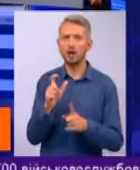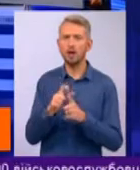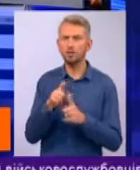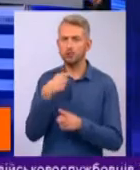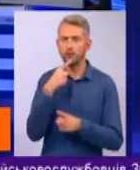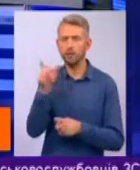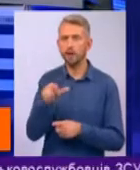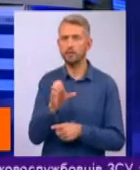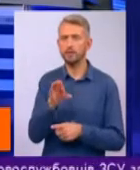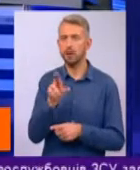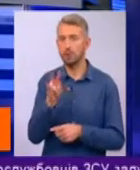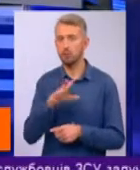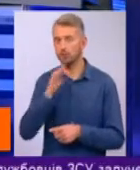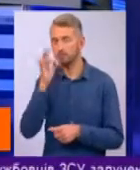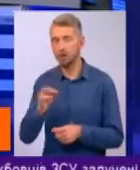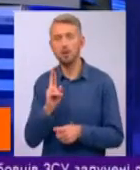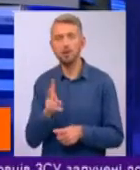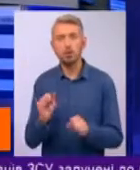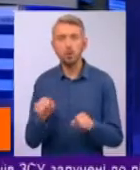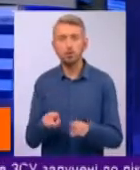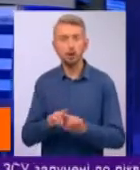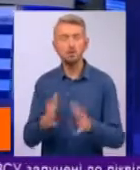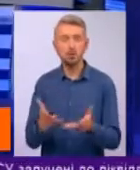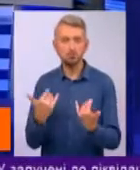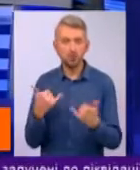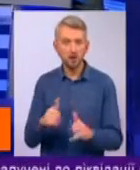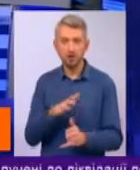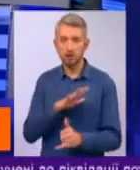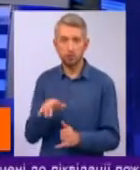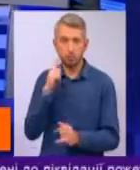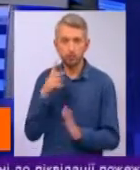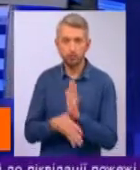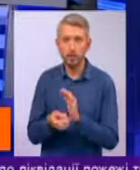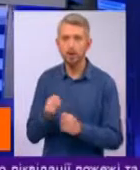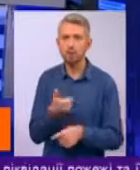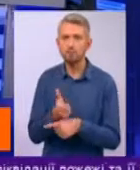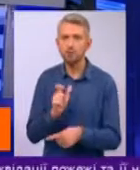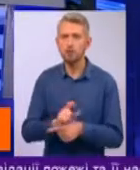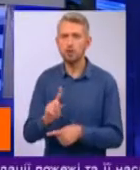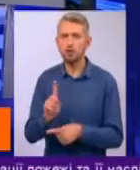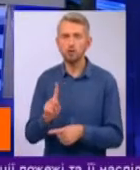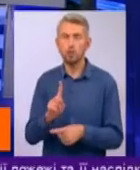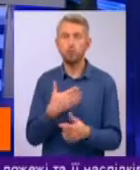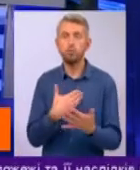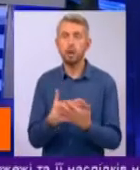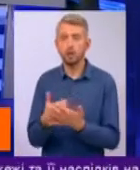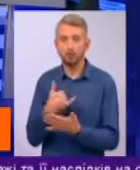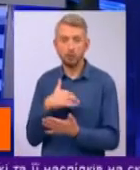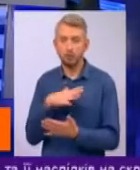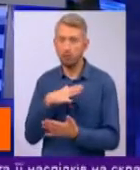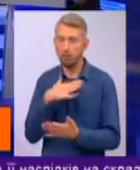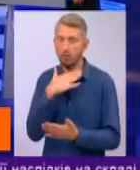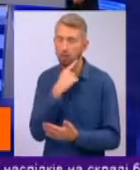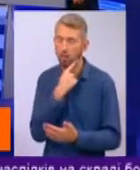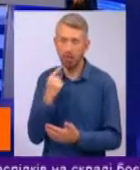пана Степана, ну, як могло таке статися? Невже не було розуміння? Тим паче, що прикладів у нас було вдосталь,